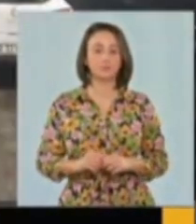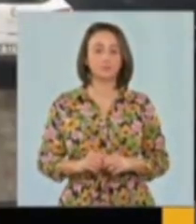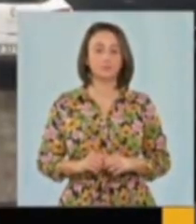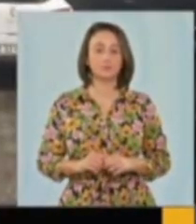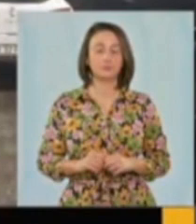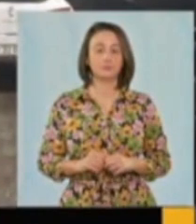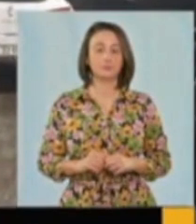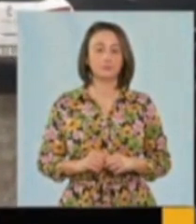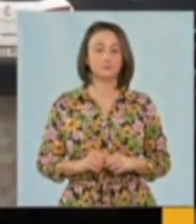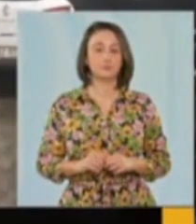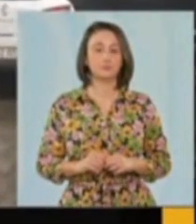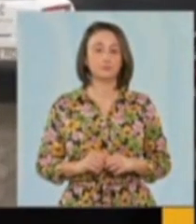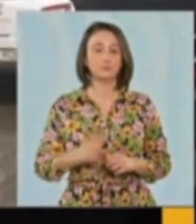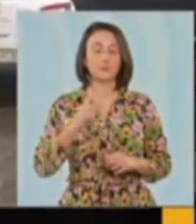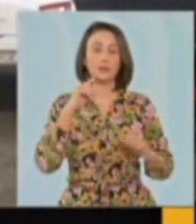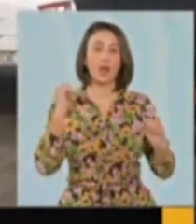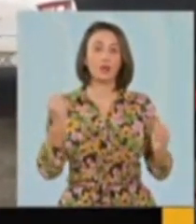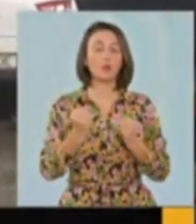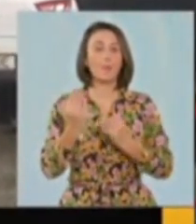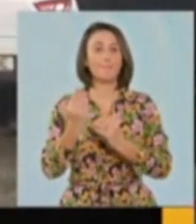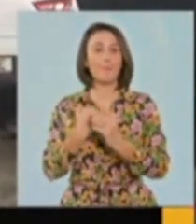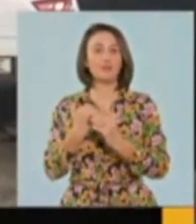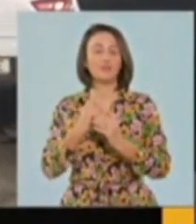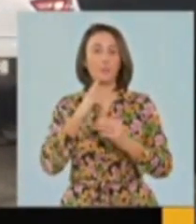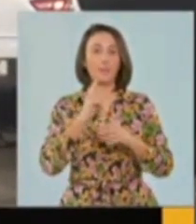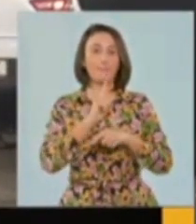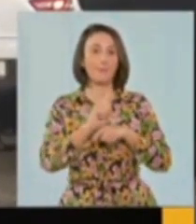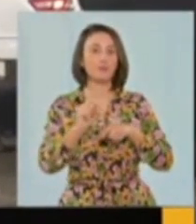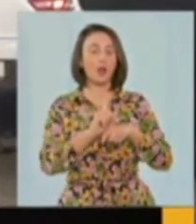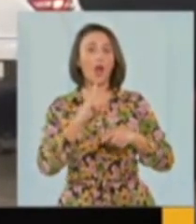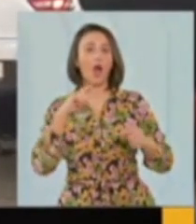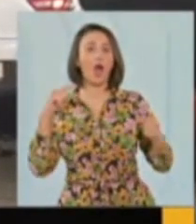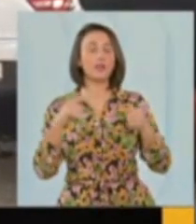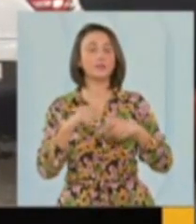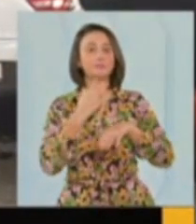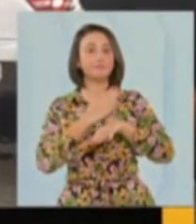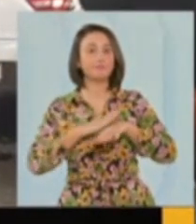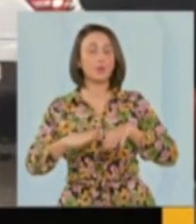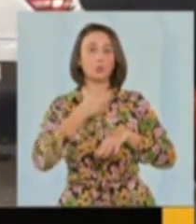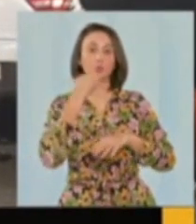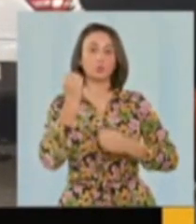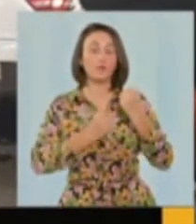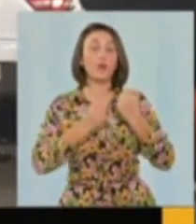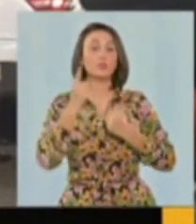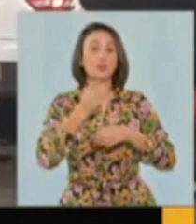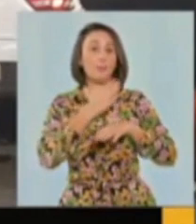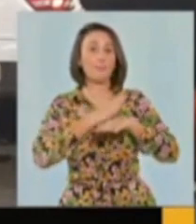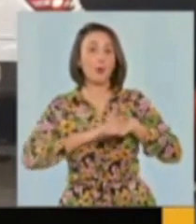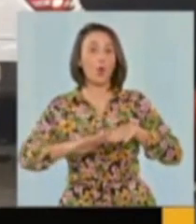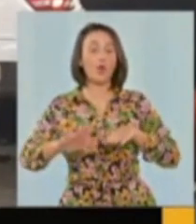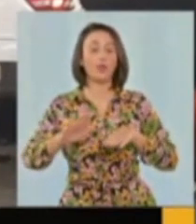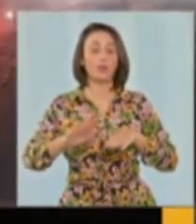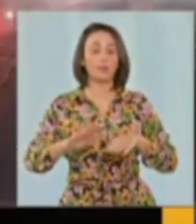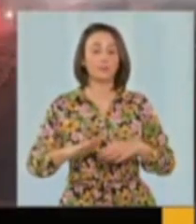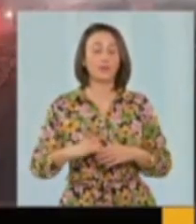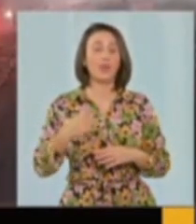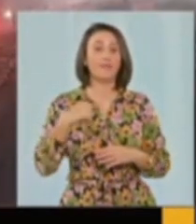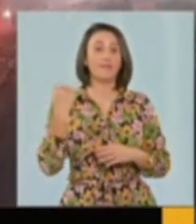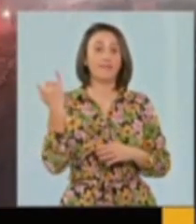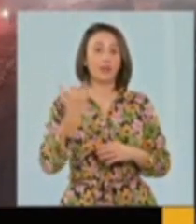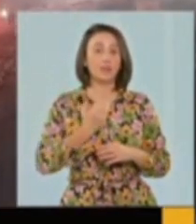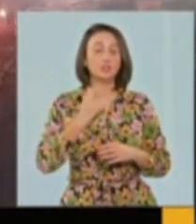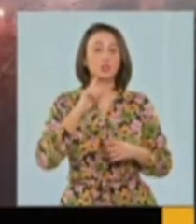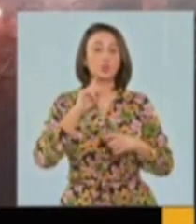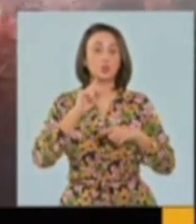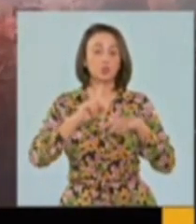acționat chiar mai devreme cu material antiderapant. Spuneau șoferii că acest polei ar fi venit